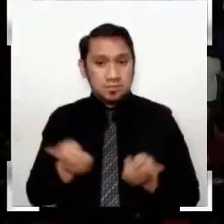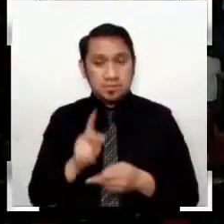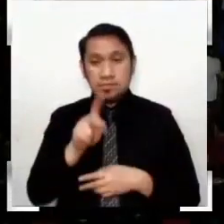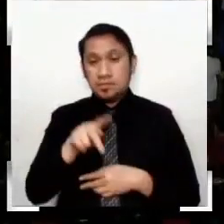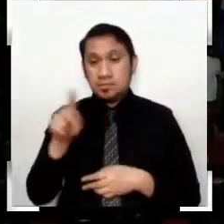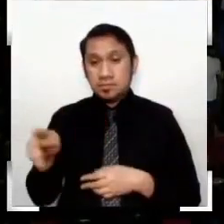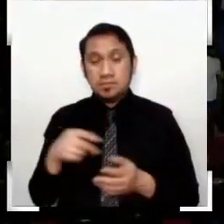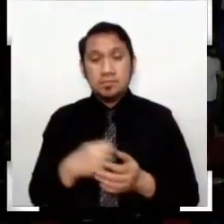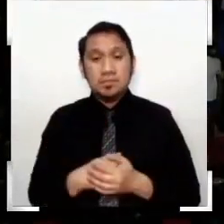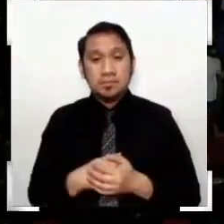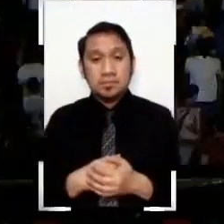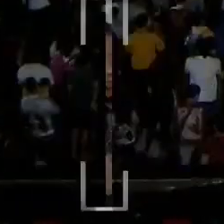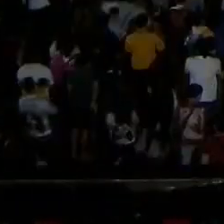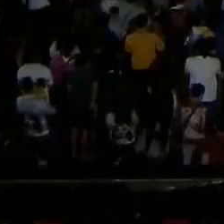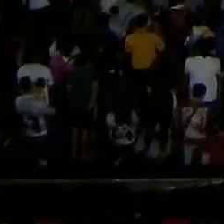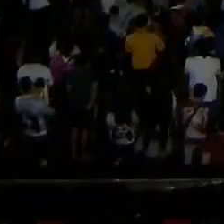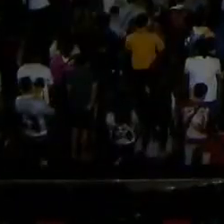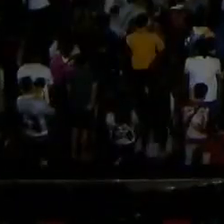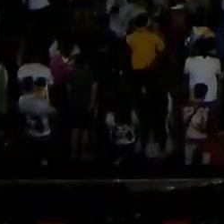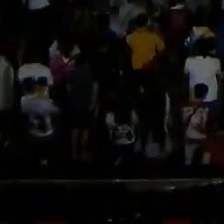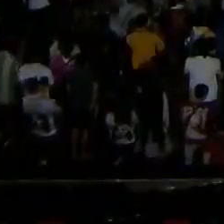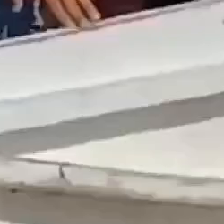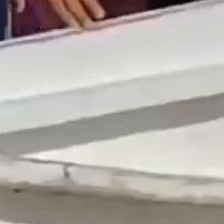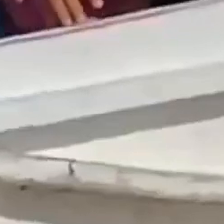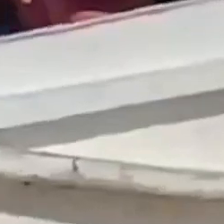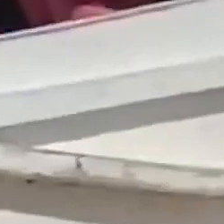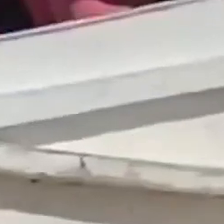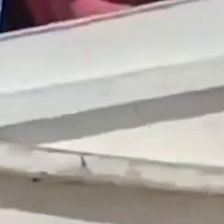Jimmy Regional TV, 1 North Central Luzon.